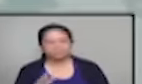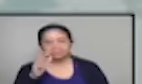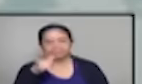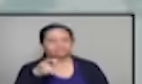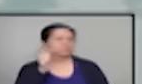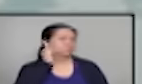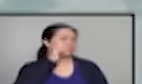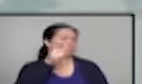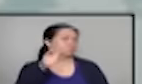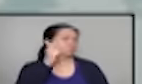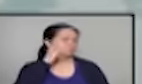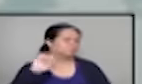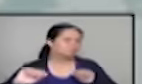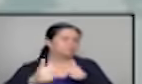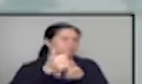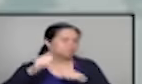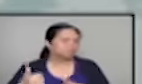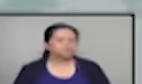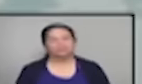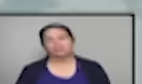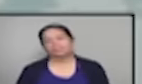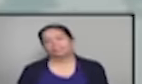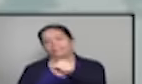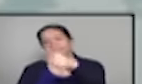kasi lagi ako nitong inahamon. Sige po sir.